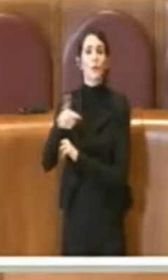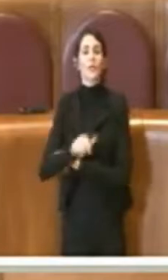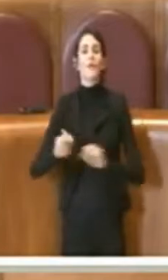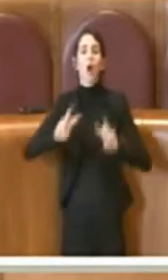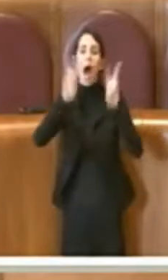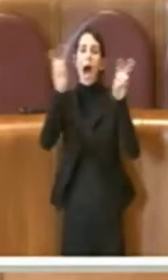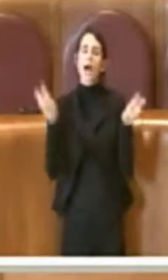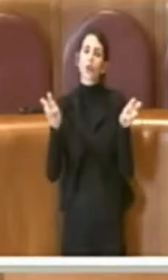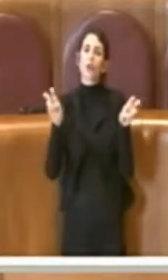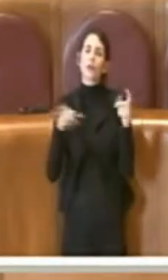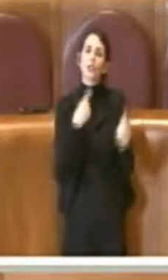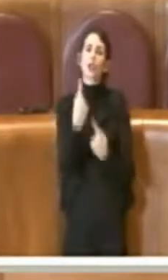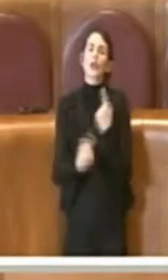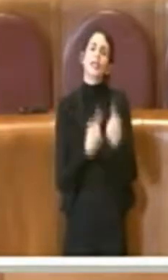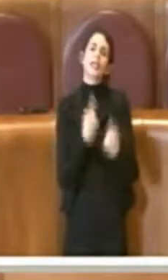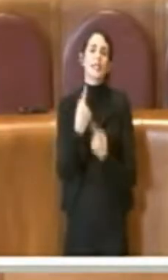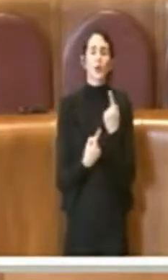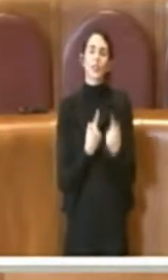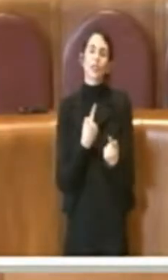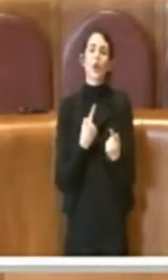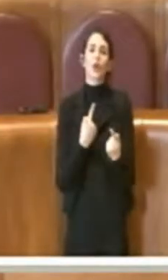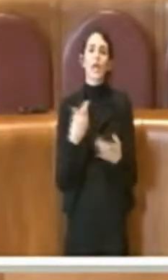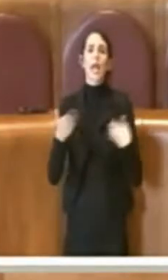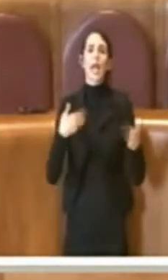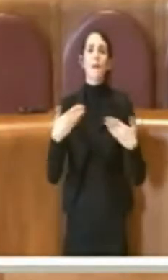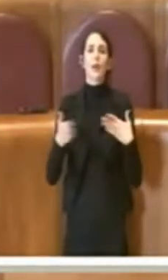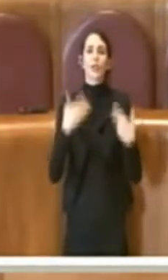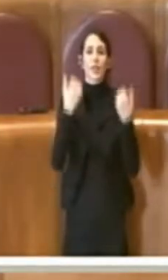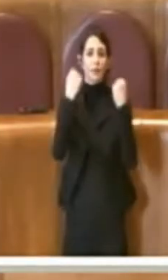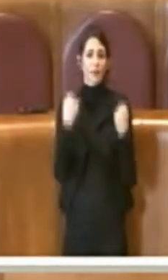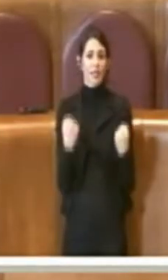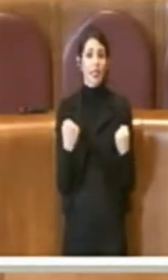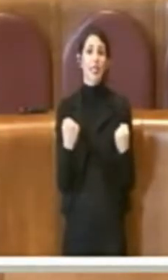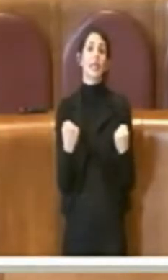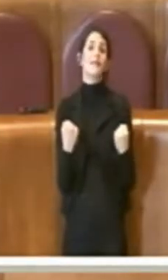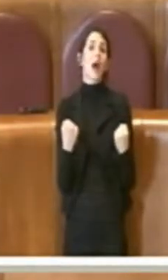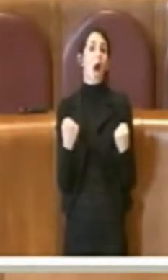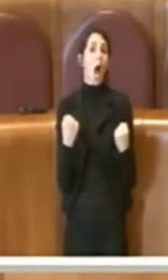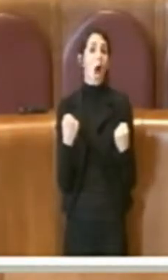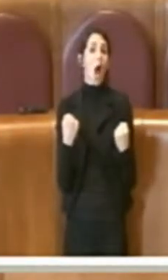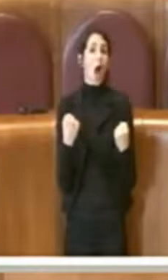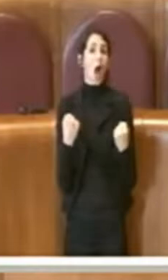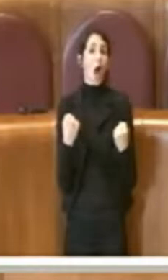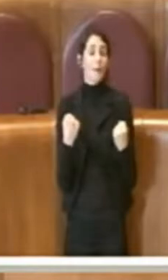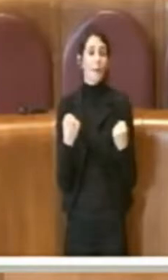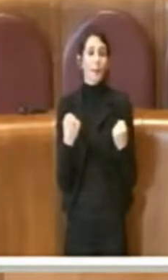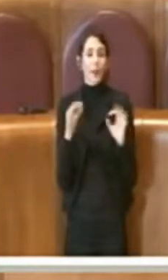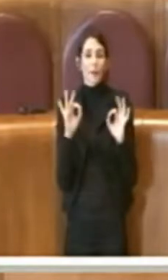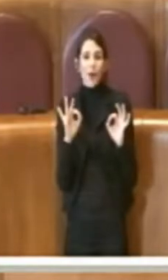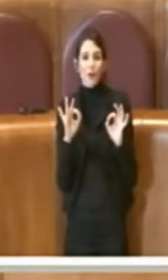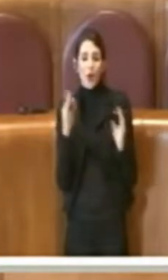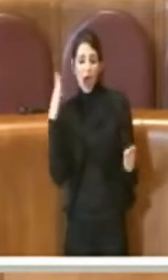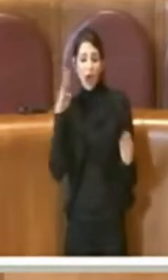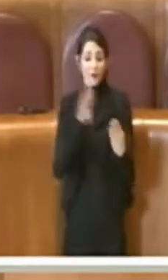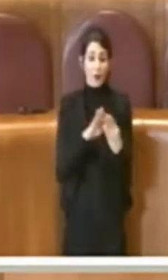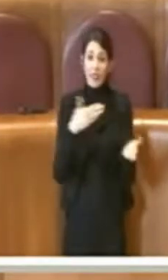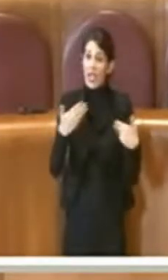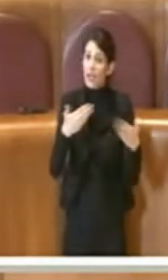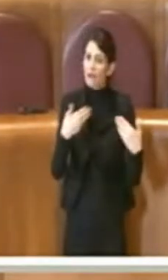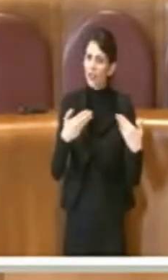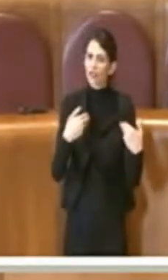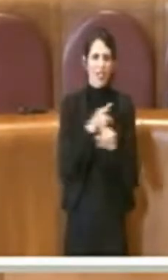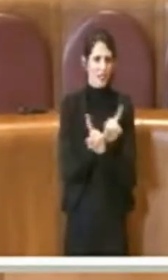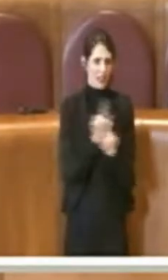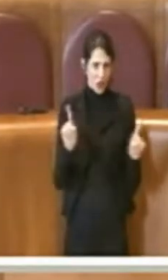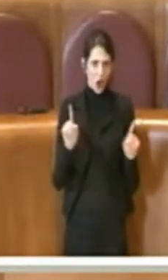dell'emergenza abitativa, a ben vedere, non si può affrontare in modo emergenziale. Si parla della